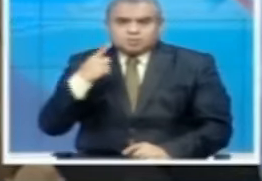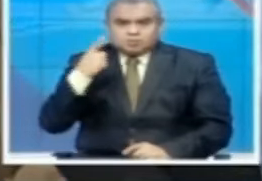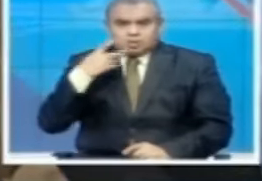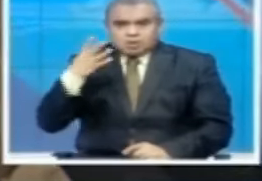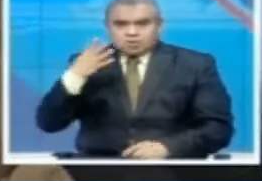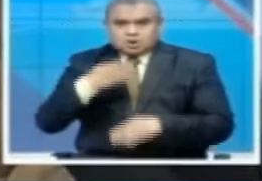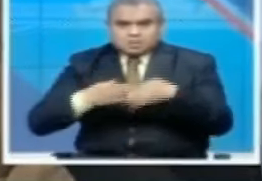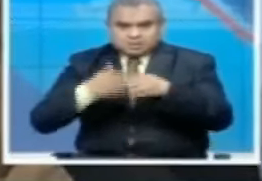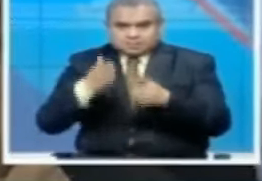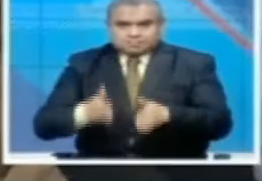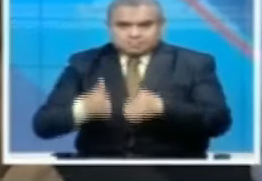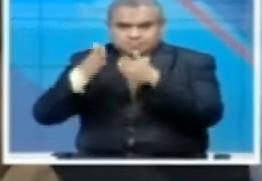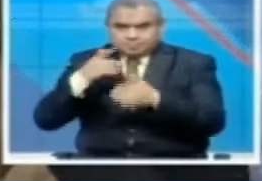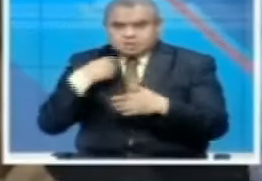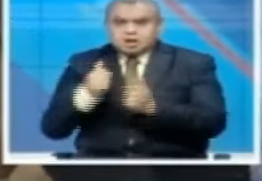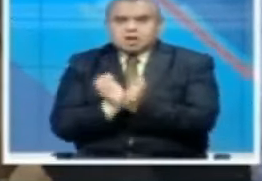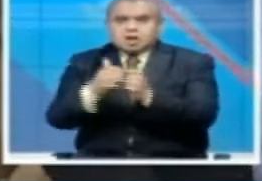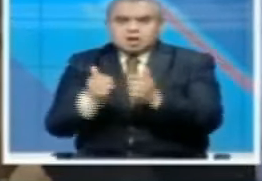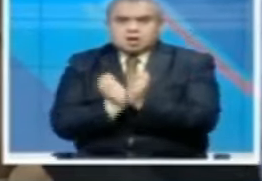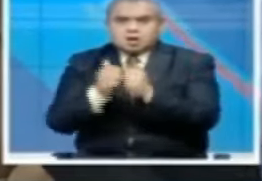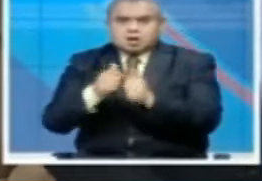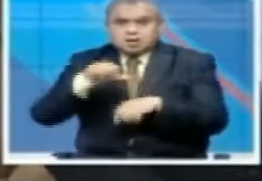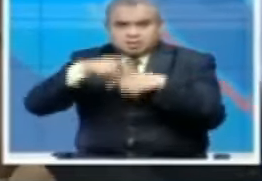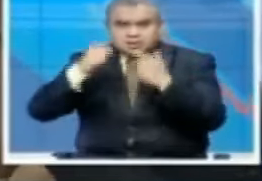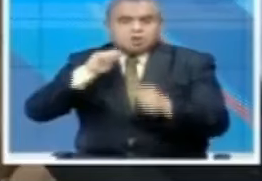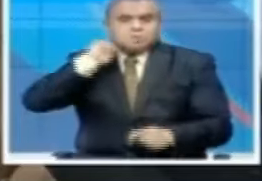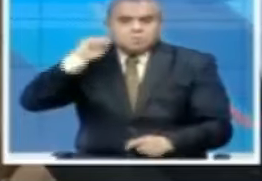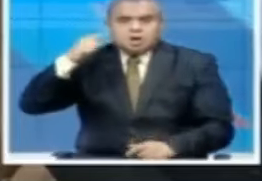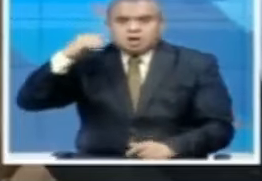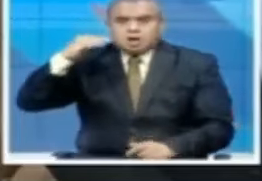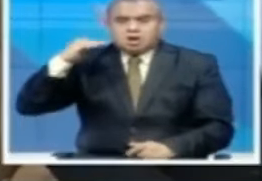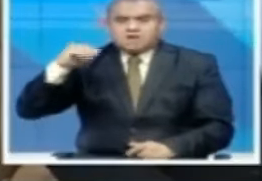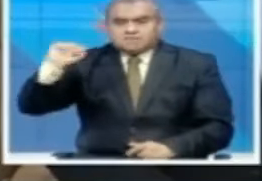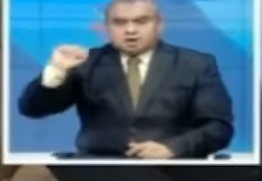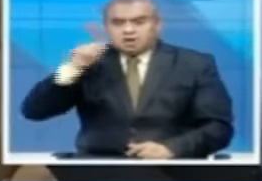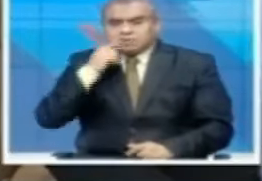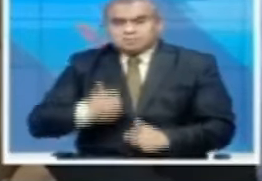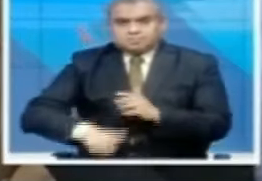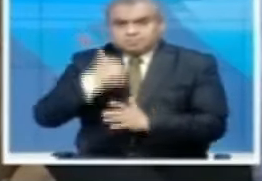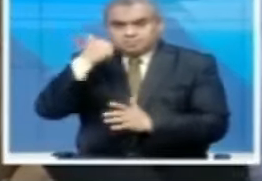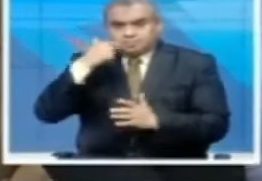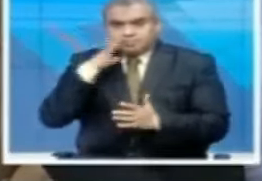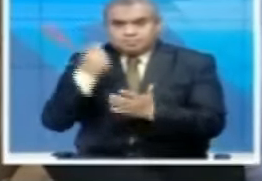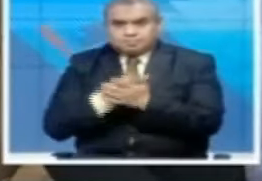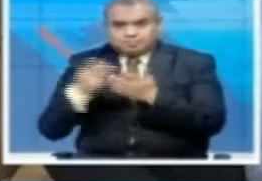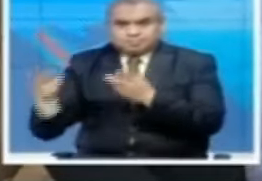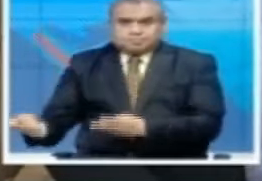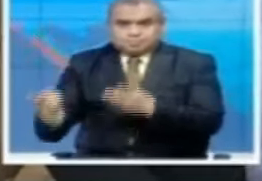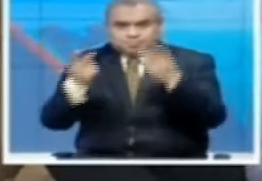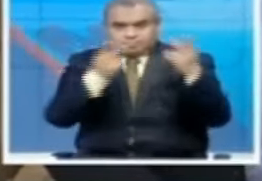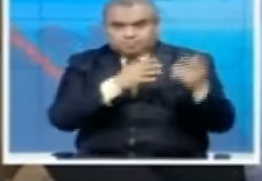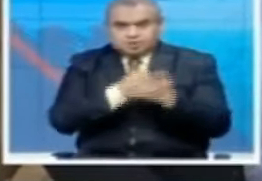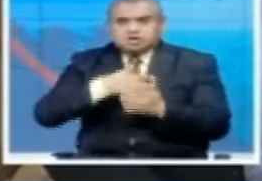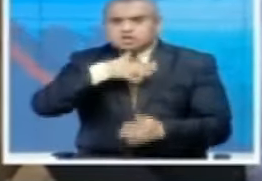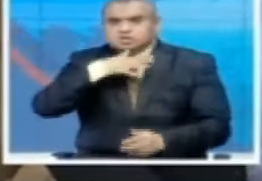41 عمارة إلى أهالي مدينة رفح، ويتم الاستكمال لأهالي الشيخ